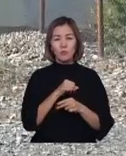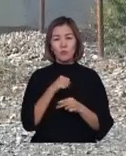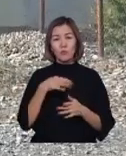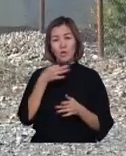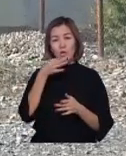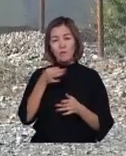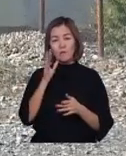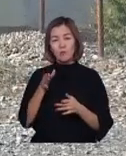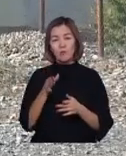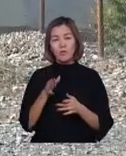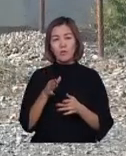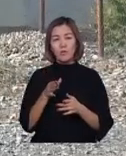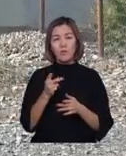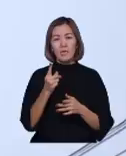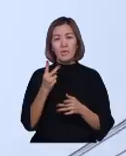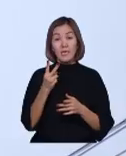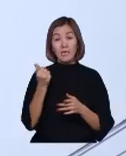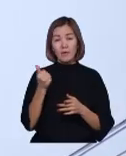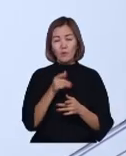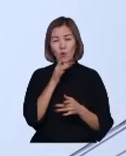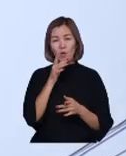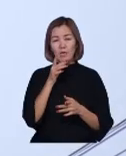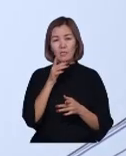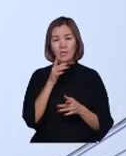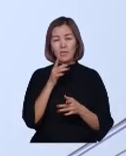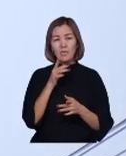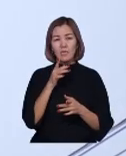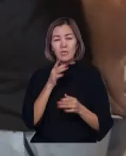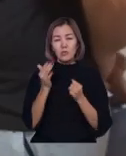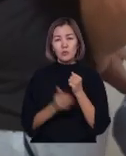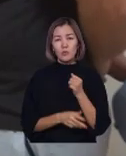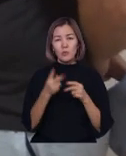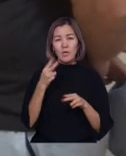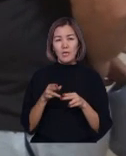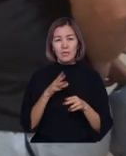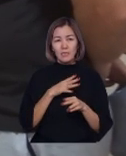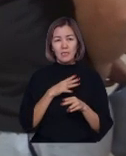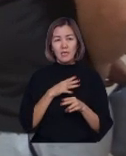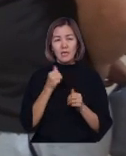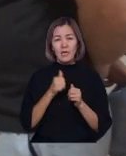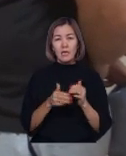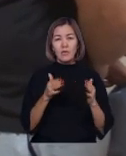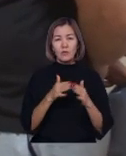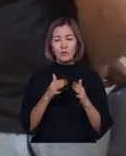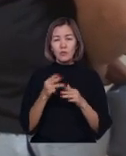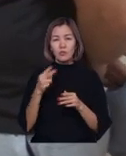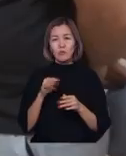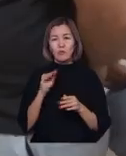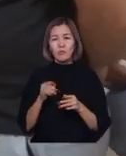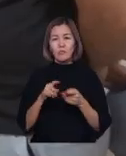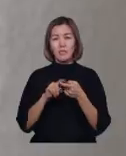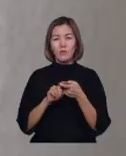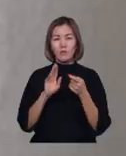алыпты. Сөйтіп айналасы екі аптаға жетпейтін уақытта шаруаларын соңына жеткізген. Мұнда әр үй 20,000 теңгемен